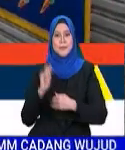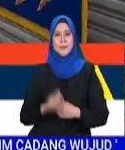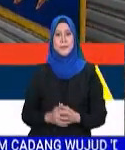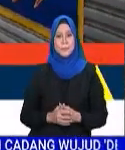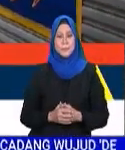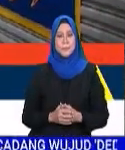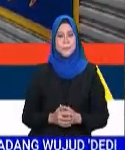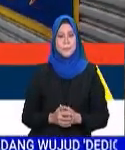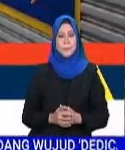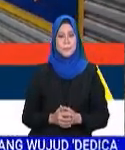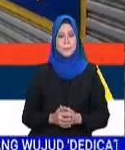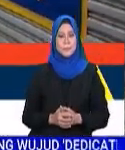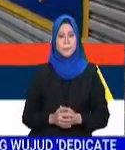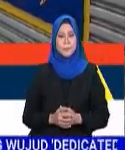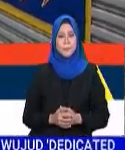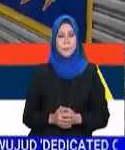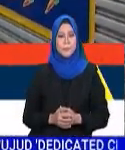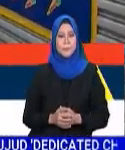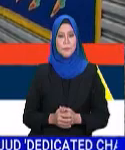Sini.